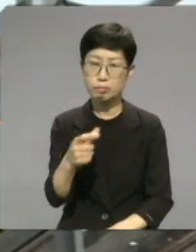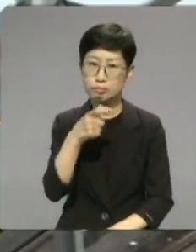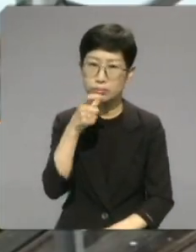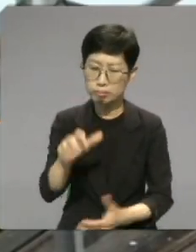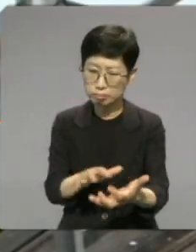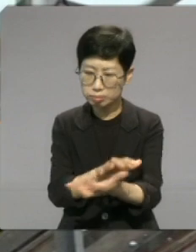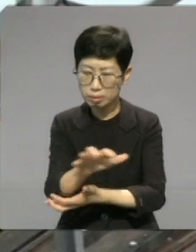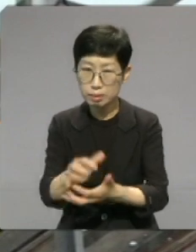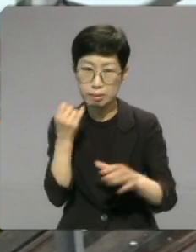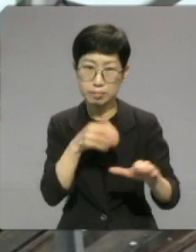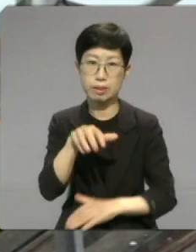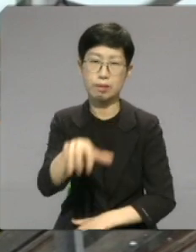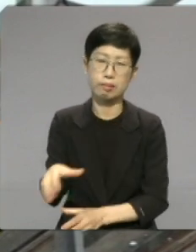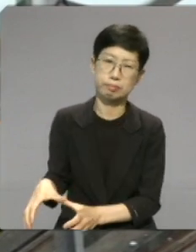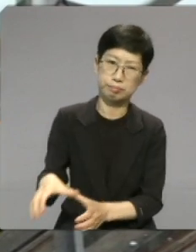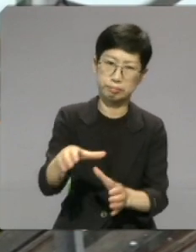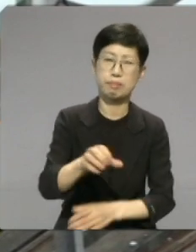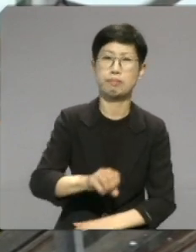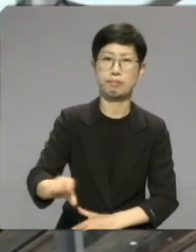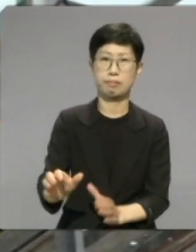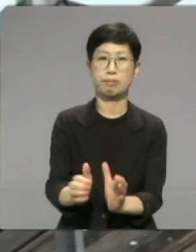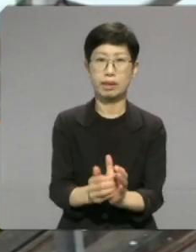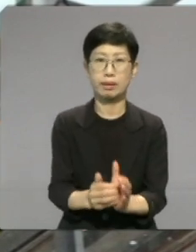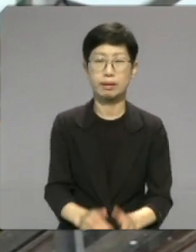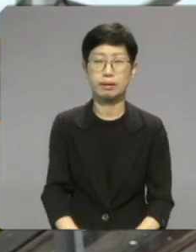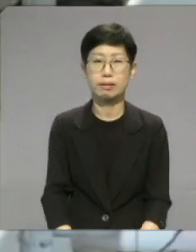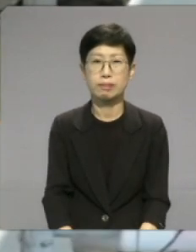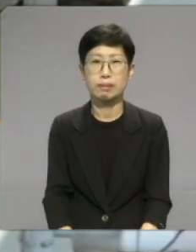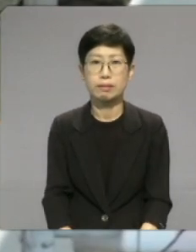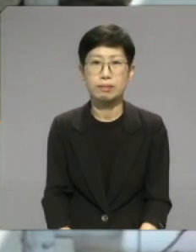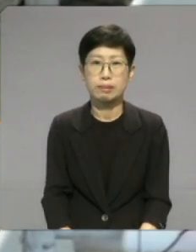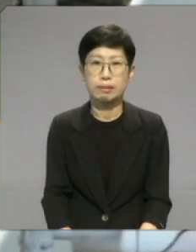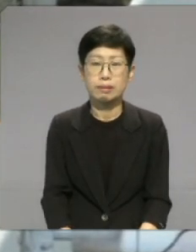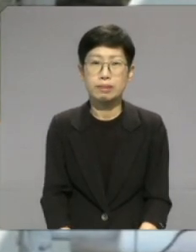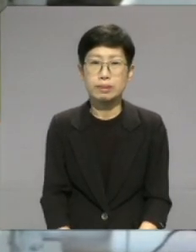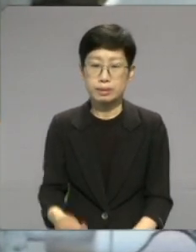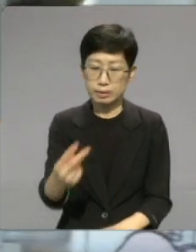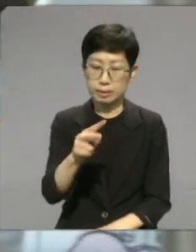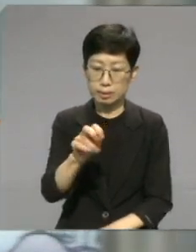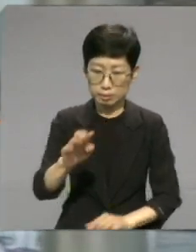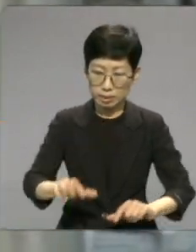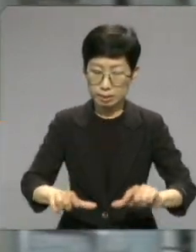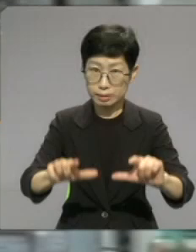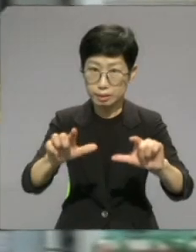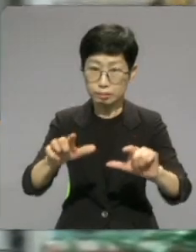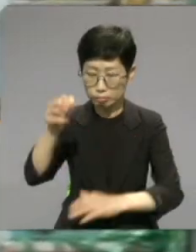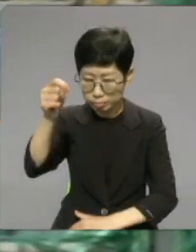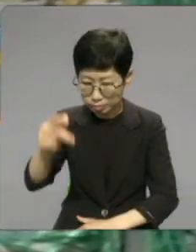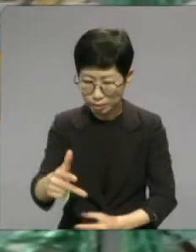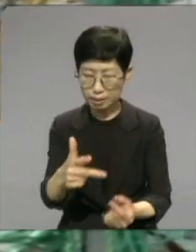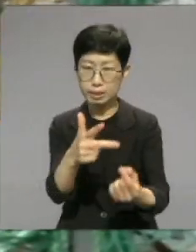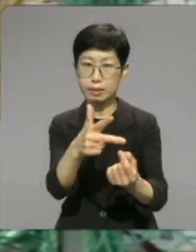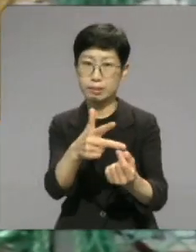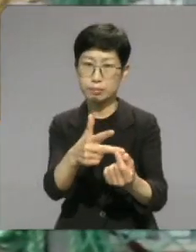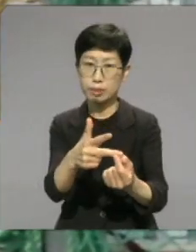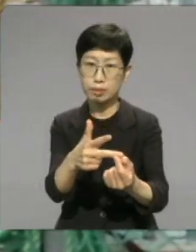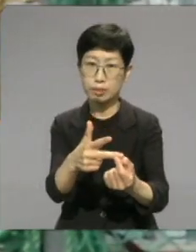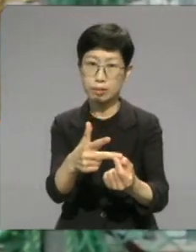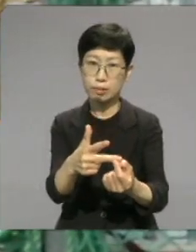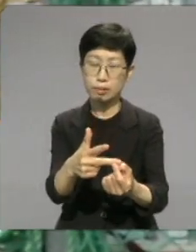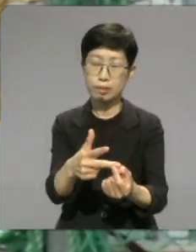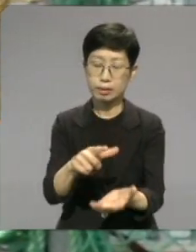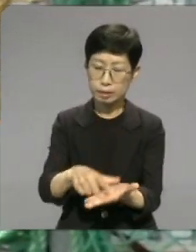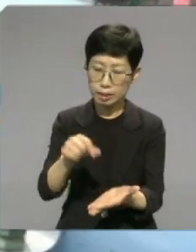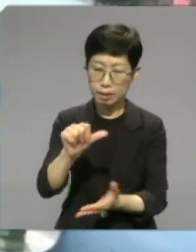희석해 후쿠시마 원전 앞바다에 내보냈습니다 도쿄 전력은 2024년도 모두 차례에 걸쳐 오염수